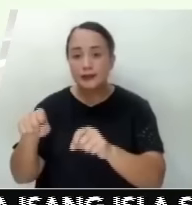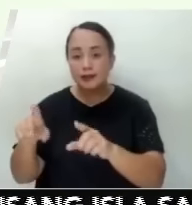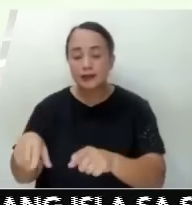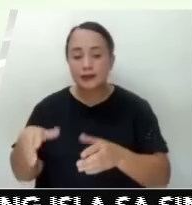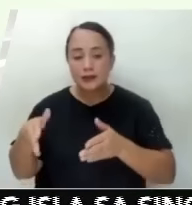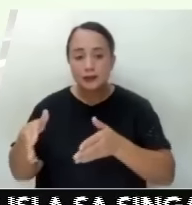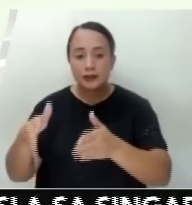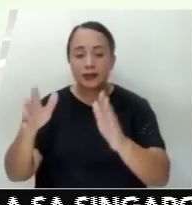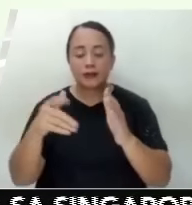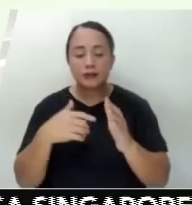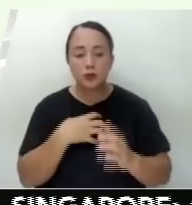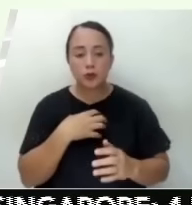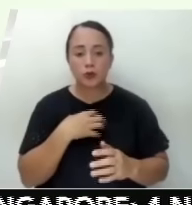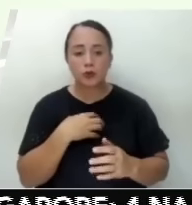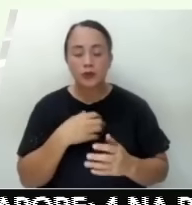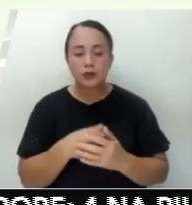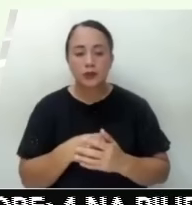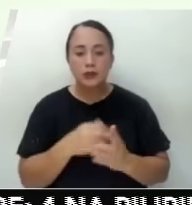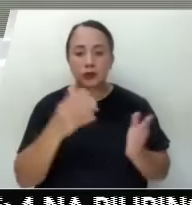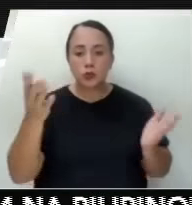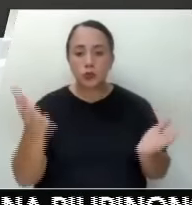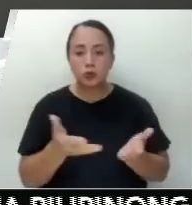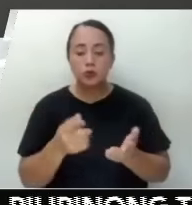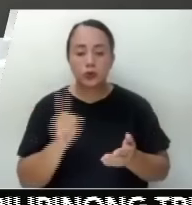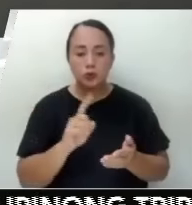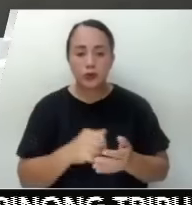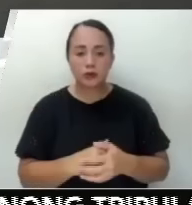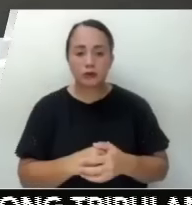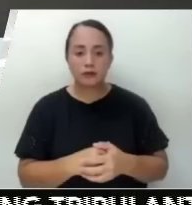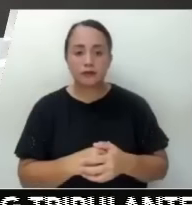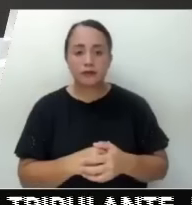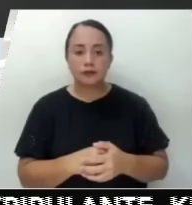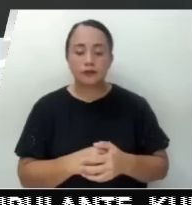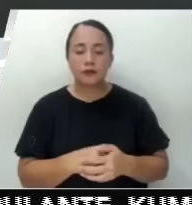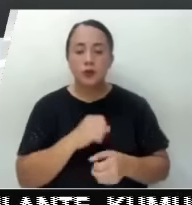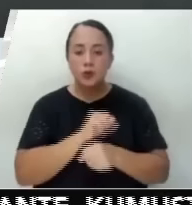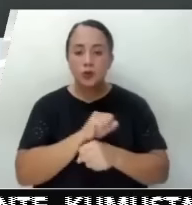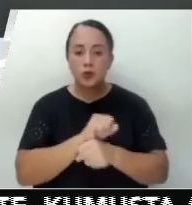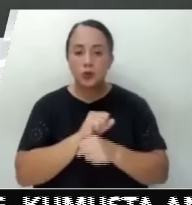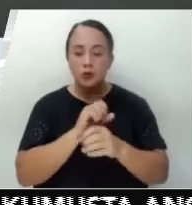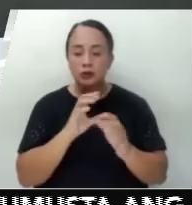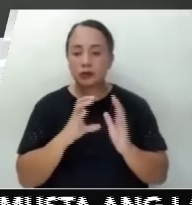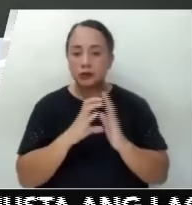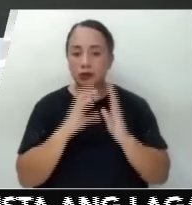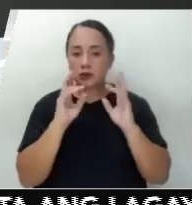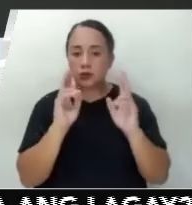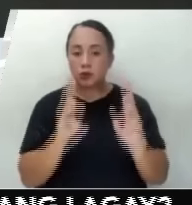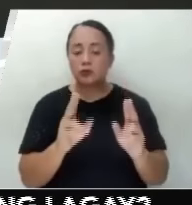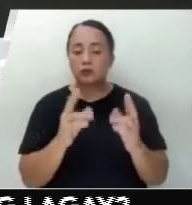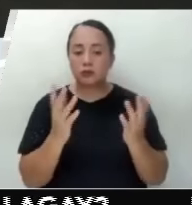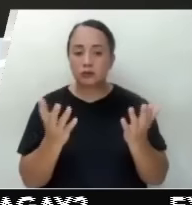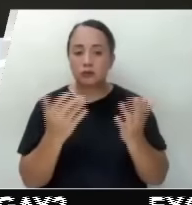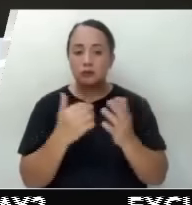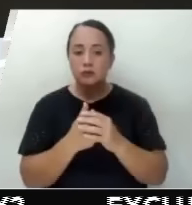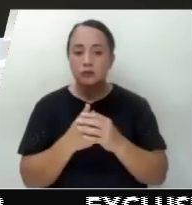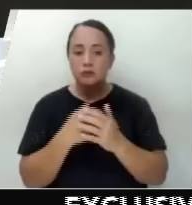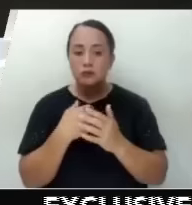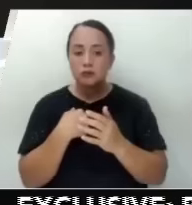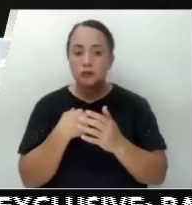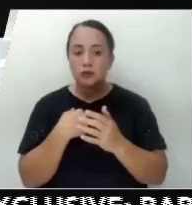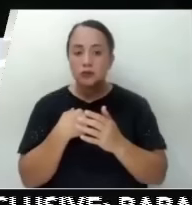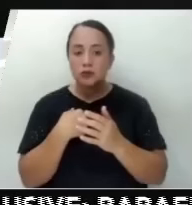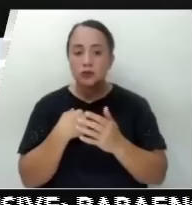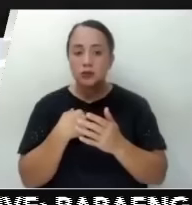complainant, nagpapakilala po itong suspect natin na empleyado ng City Hall, particular sa hawkers. Ang mandato po nito, ito po